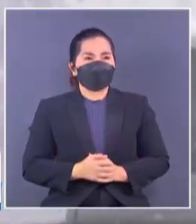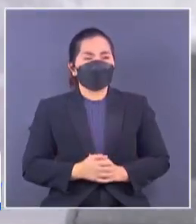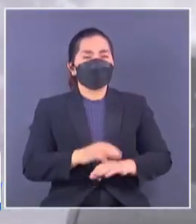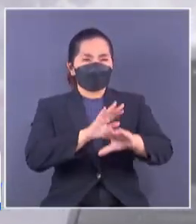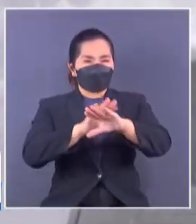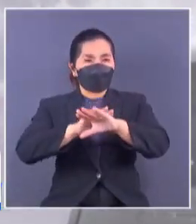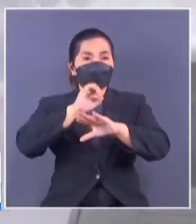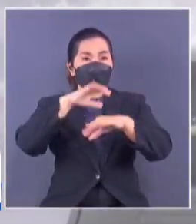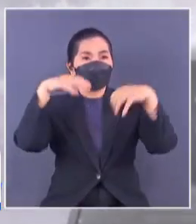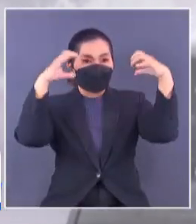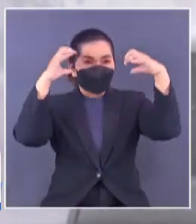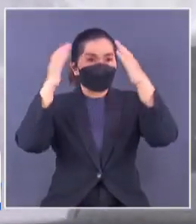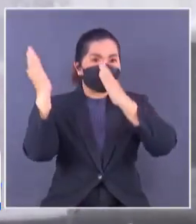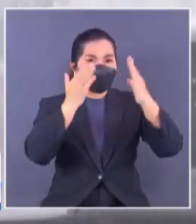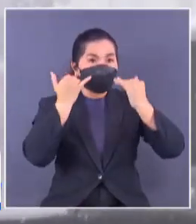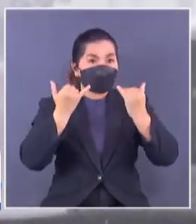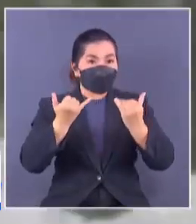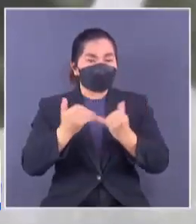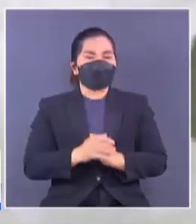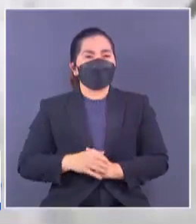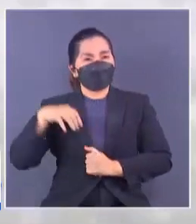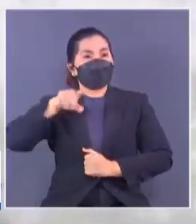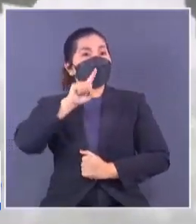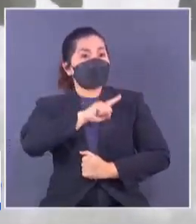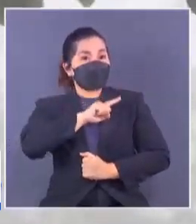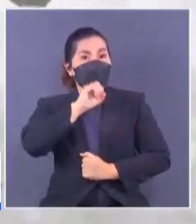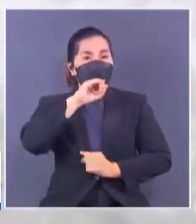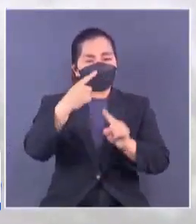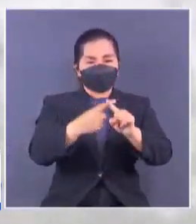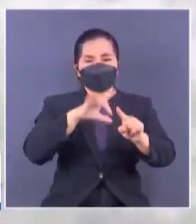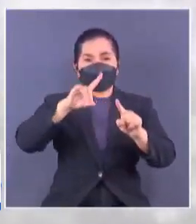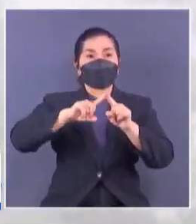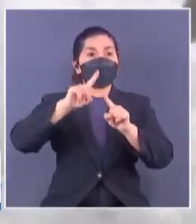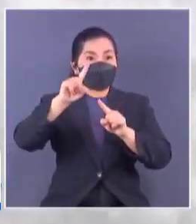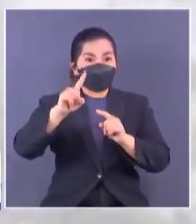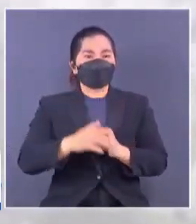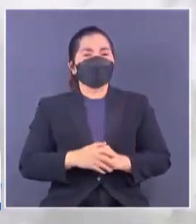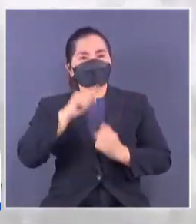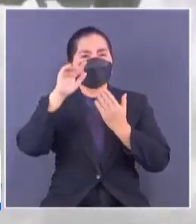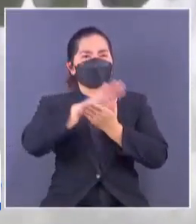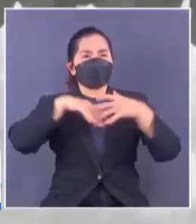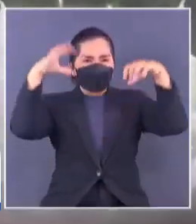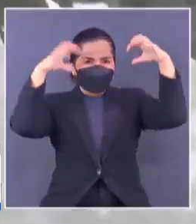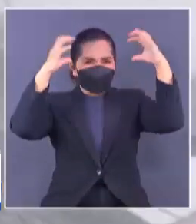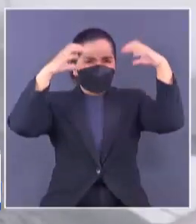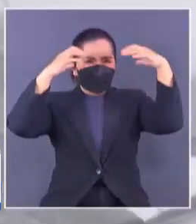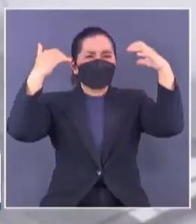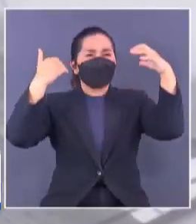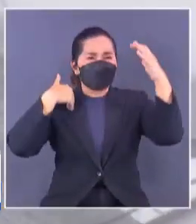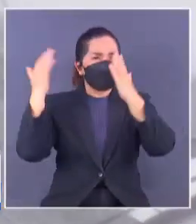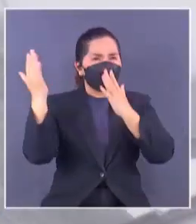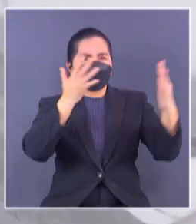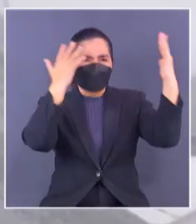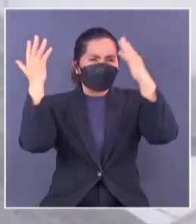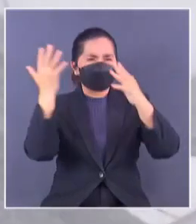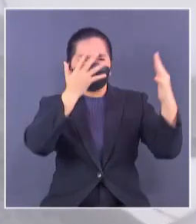จ้งเตือนสภาพอากาศวันนี้เนี่ยโดยกรมอุตุนิยมวิทยานะครับ1สิงหาคมวันนี้เนี่ยประเทศไทยยังคงมีฝนเพิ่มขึ้นนะครับแล้วก็มีลมกระโ